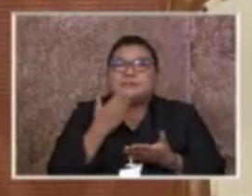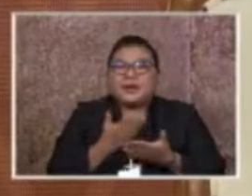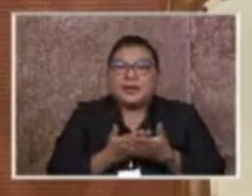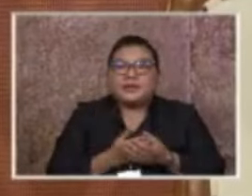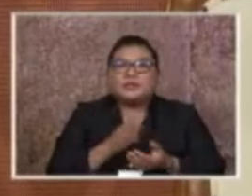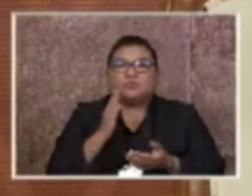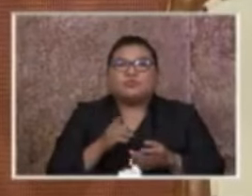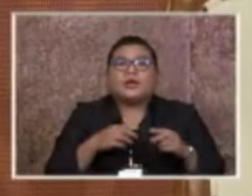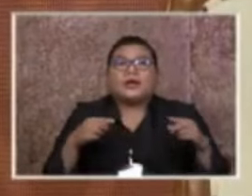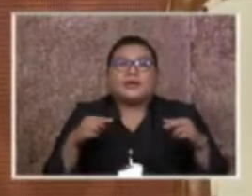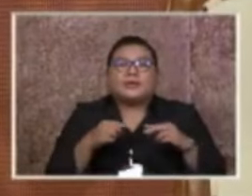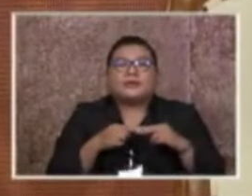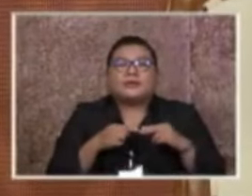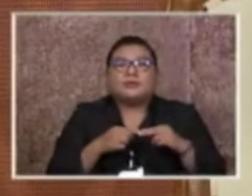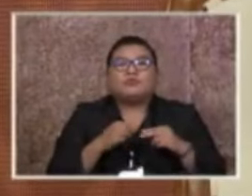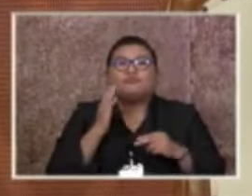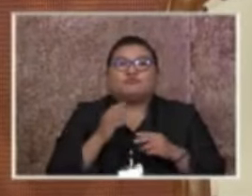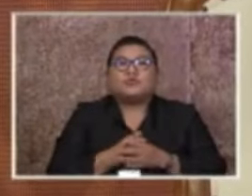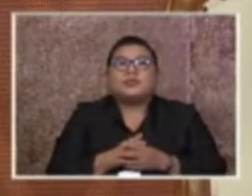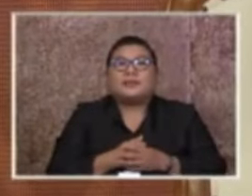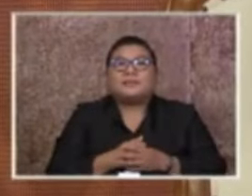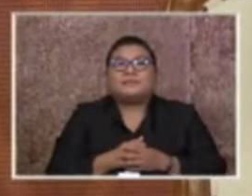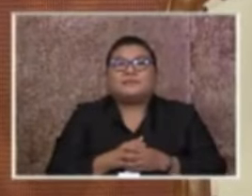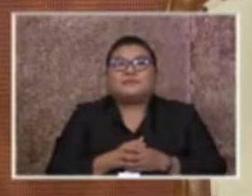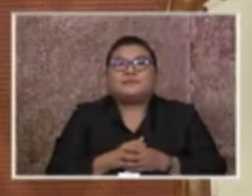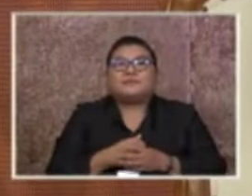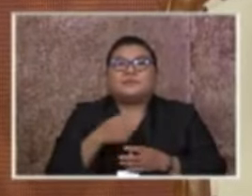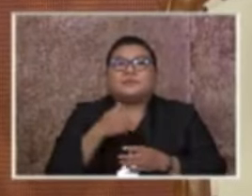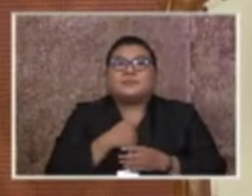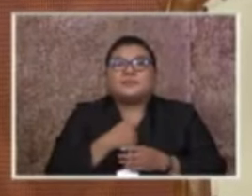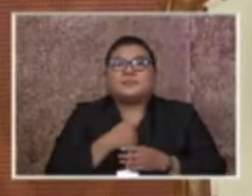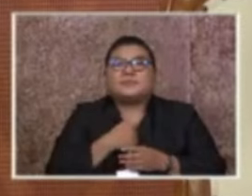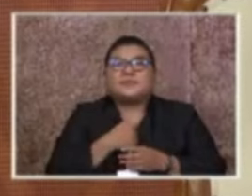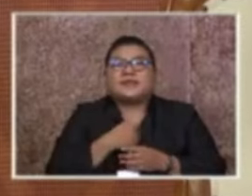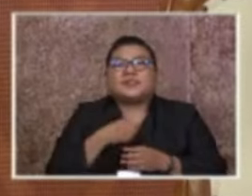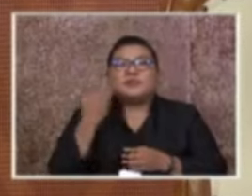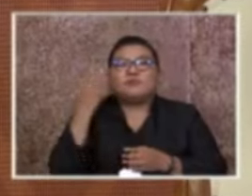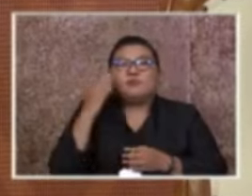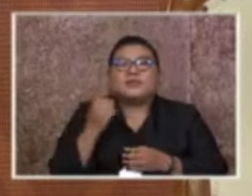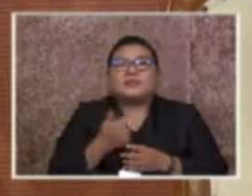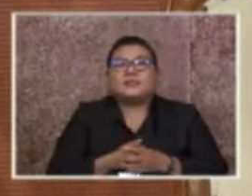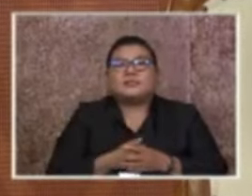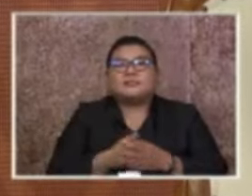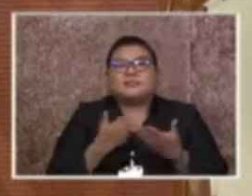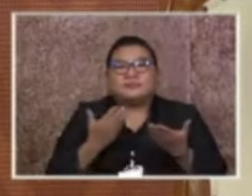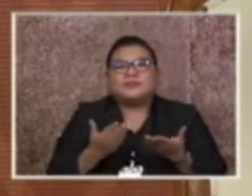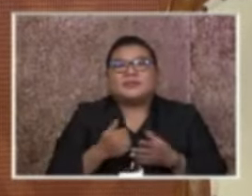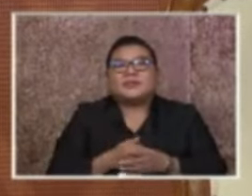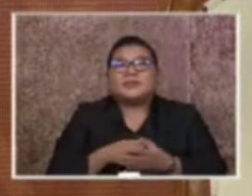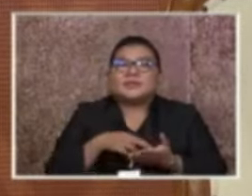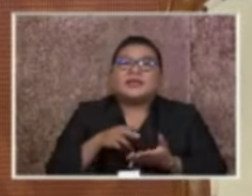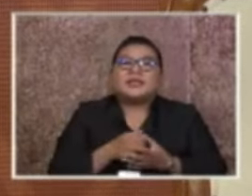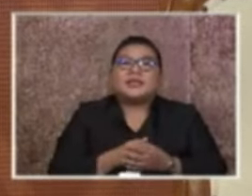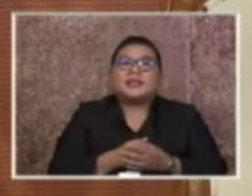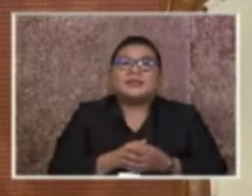nyambung sekali apalagi saya bilang cocok banget apalagi saya jadi Bupati lebih h bisa jalan lagi sekalian